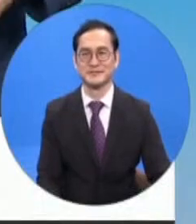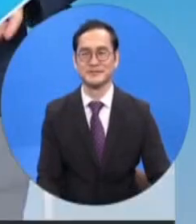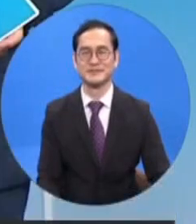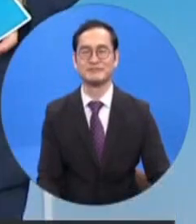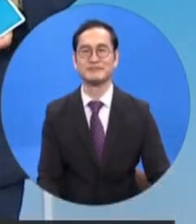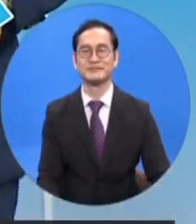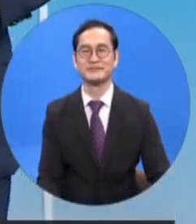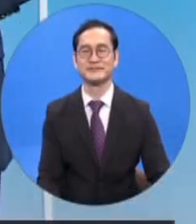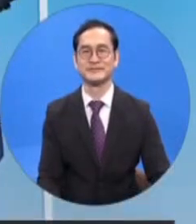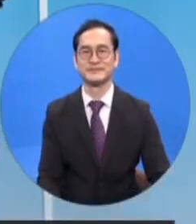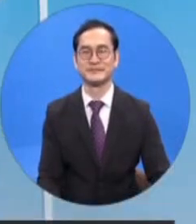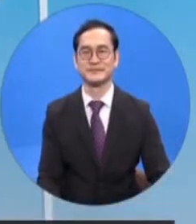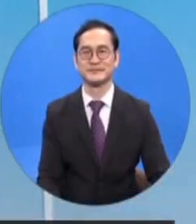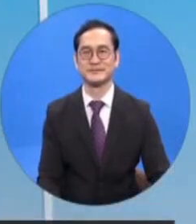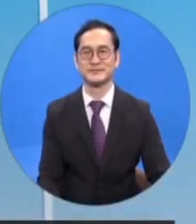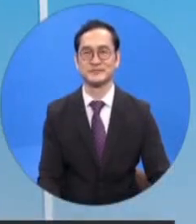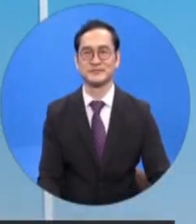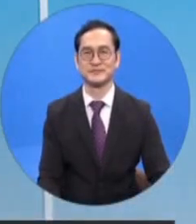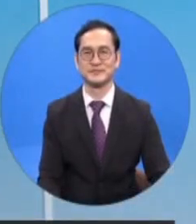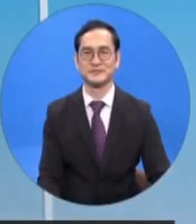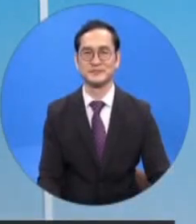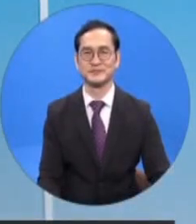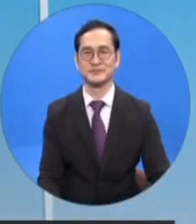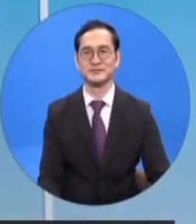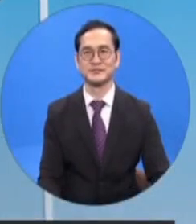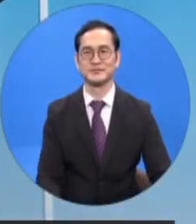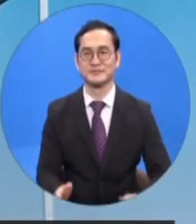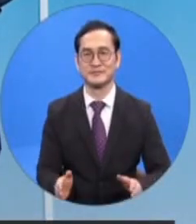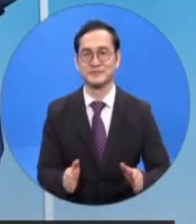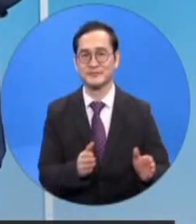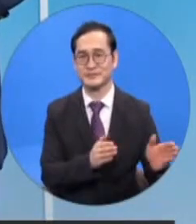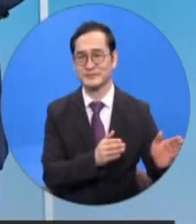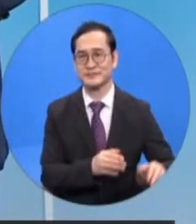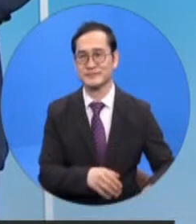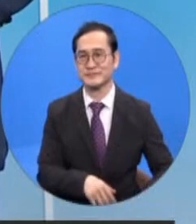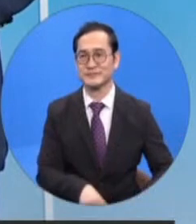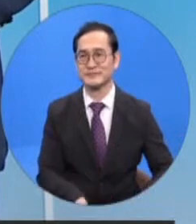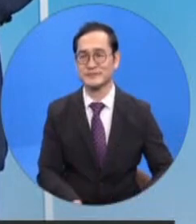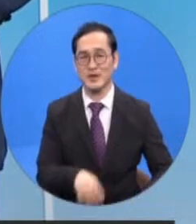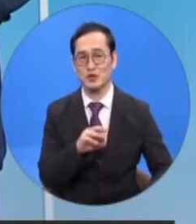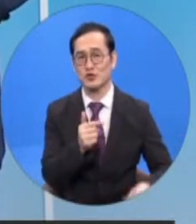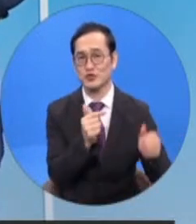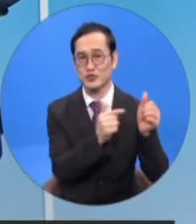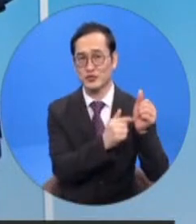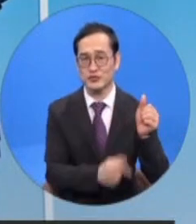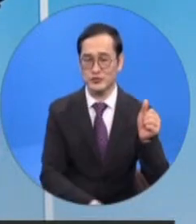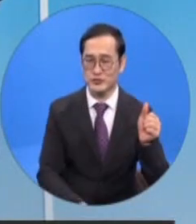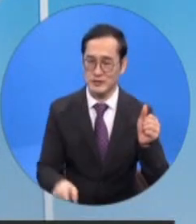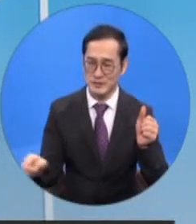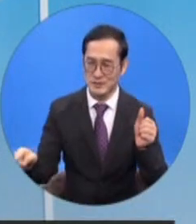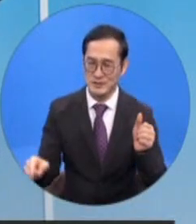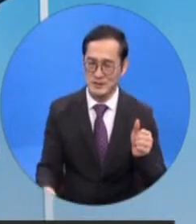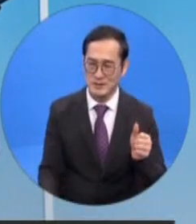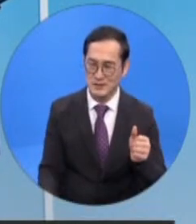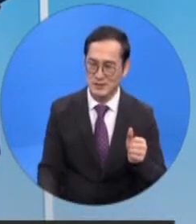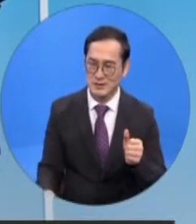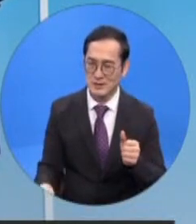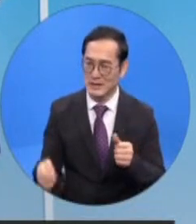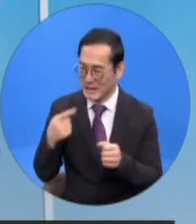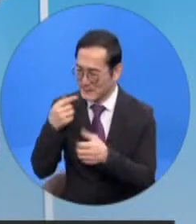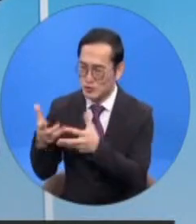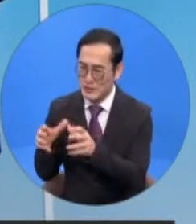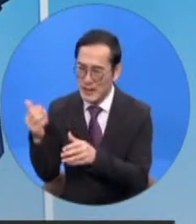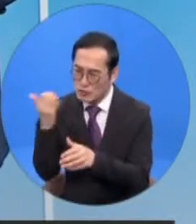자 윤석열 전 총장이 현직 검사의 여권 인사들에 대한 고발을 사주 했다라는 의 후 자의 의혹에